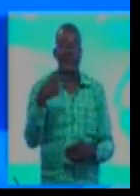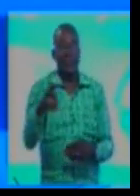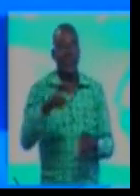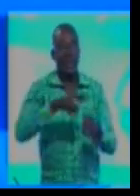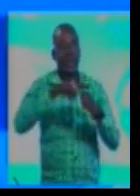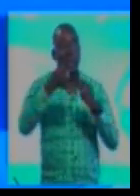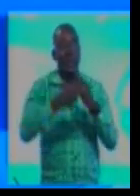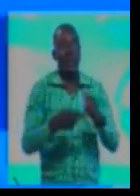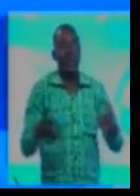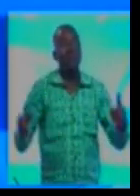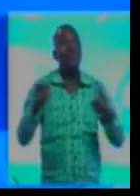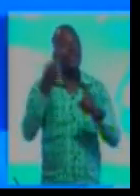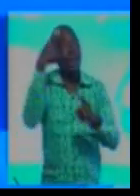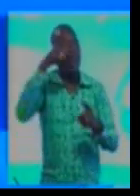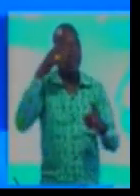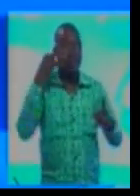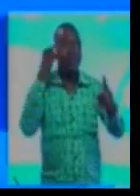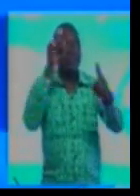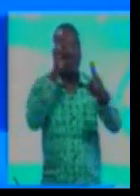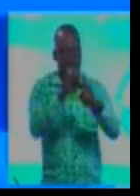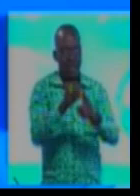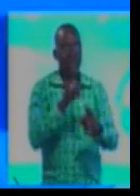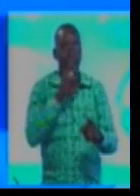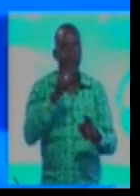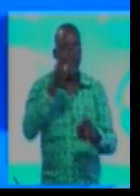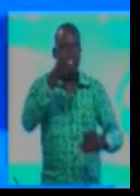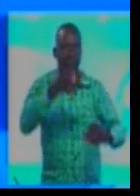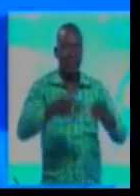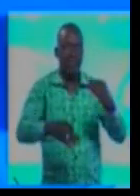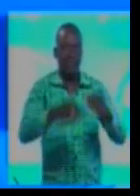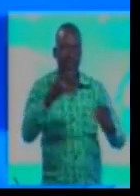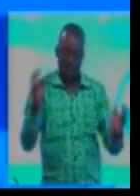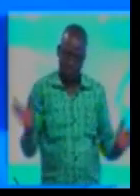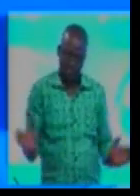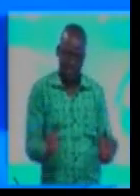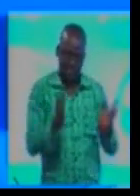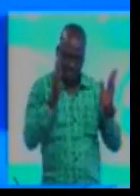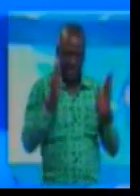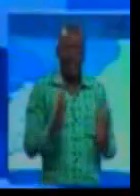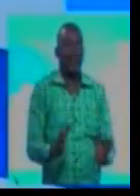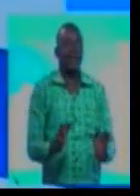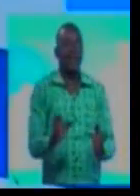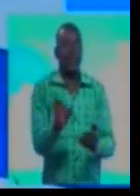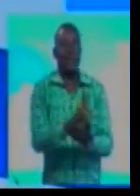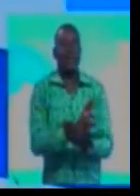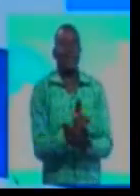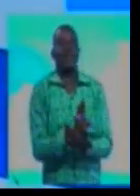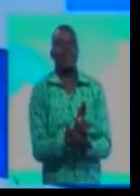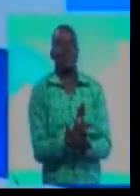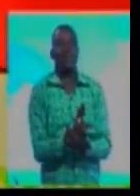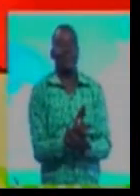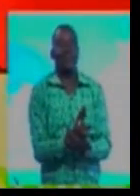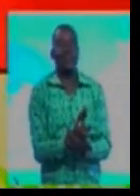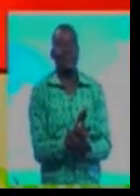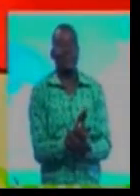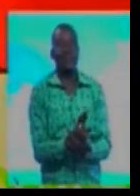résultats atteints par ces projets ont été jugés encourageants. Rasmane Zundi, Pascal Kani.